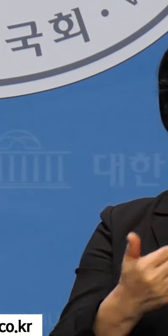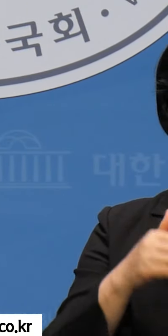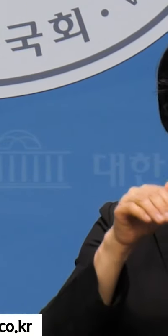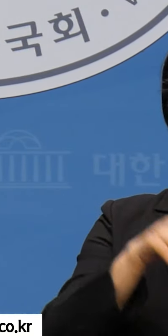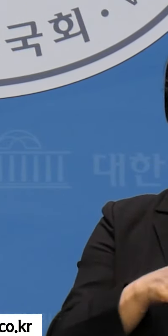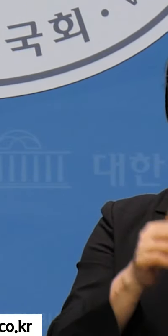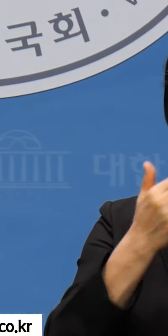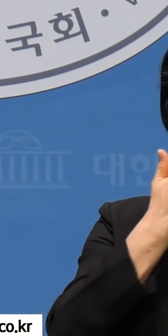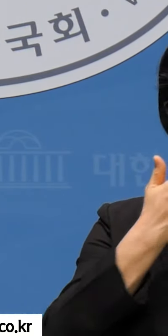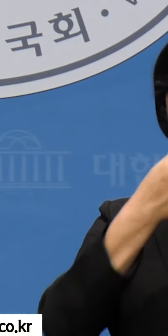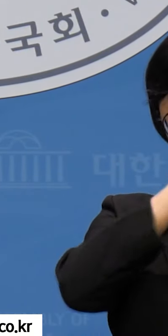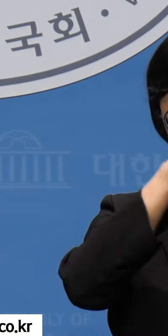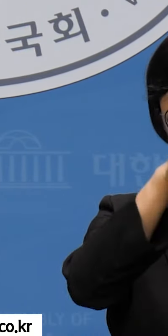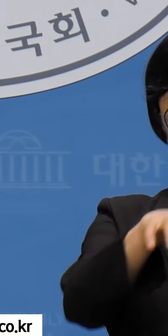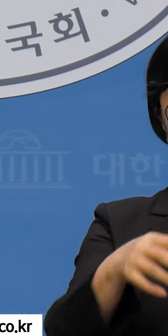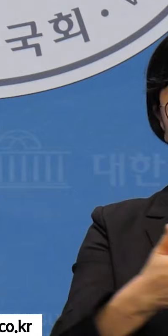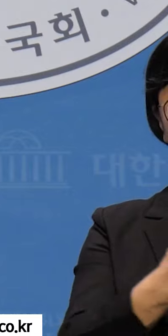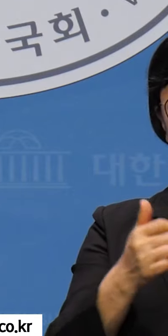사전투표 없는 대만의